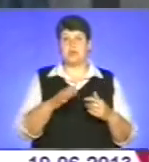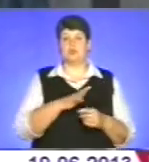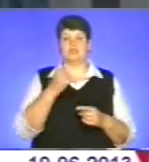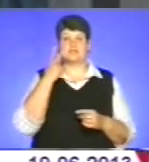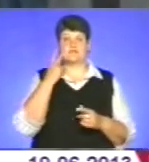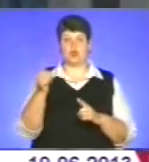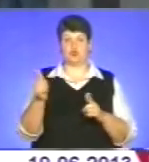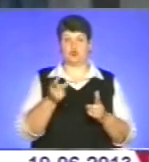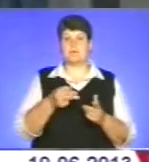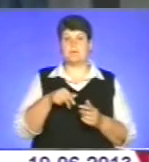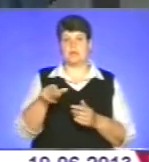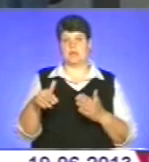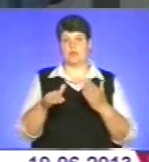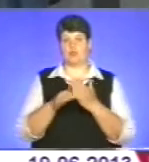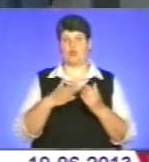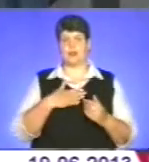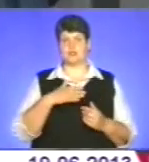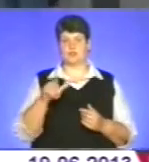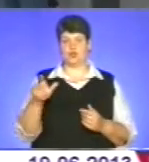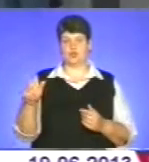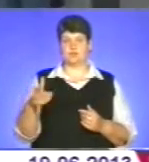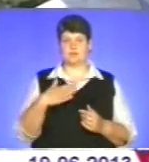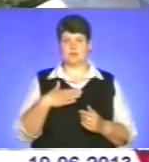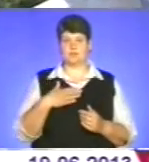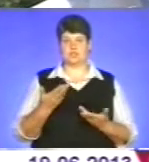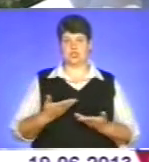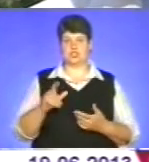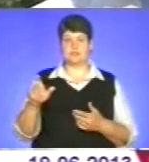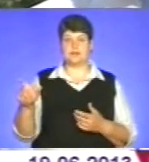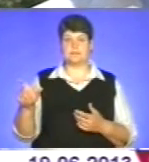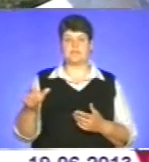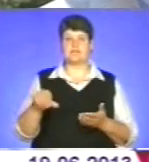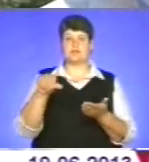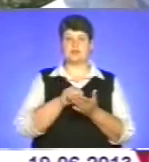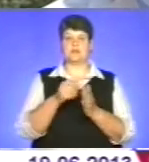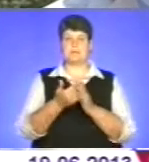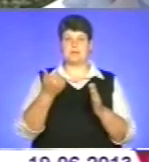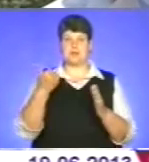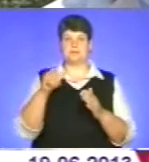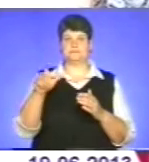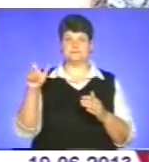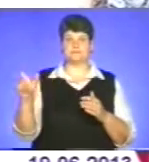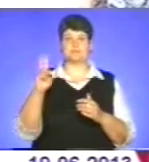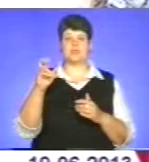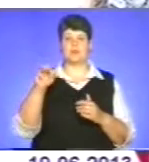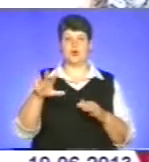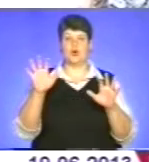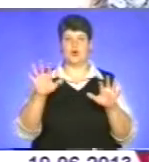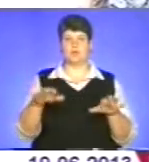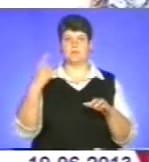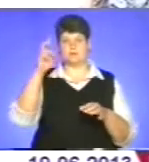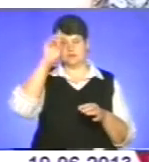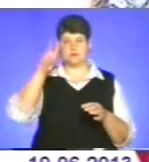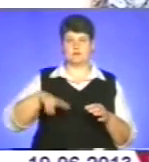готові прийти на допомогу нашим людям, нашим жителям. Виступаючи перед жителями Кам'янок, голова